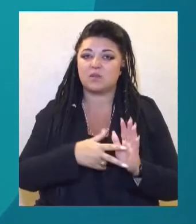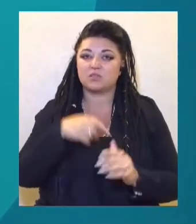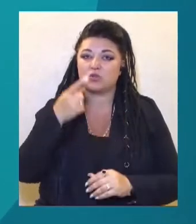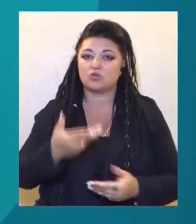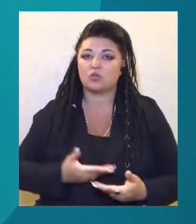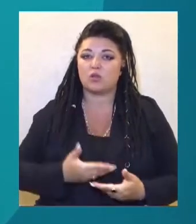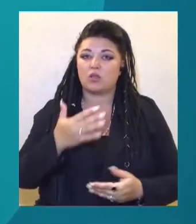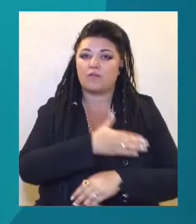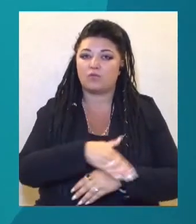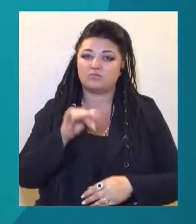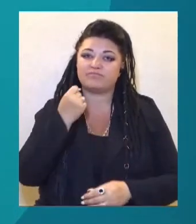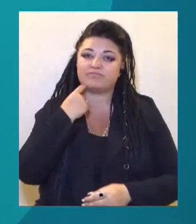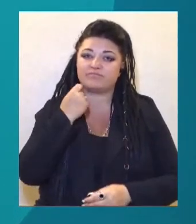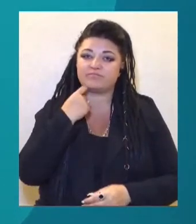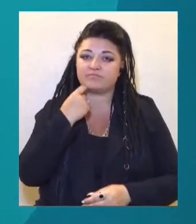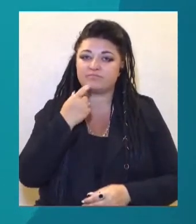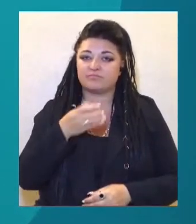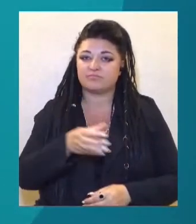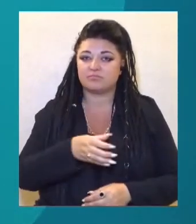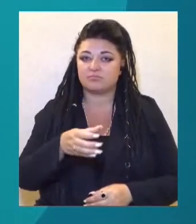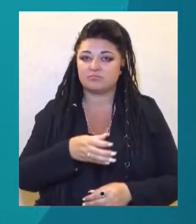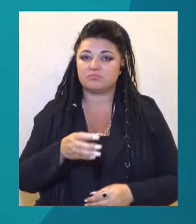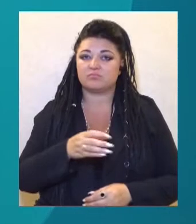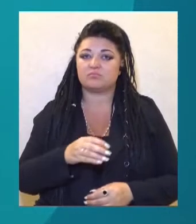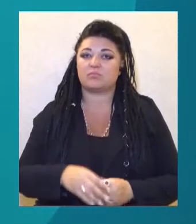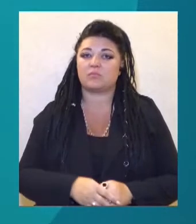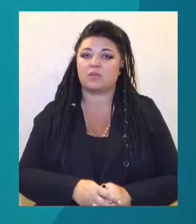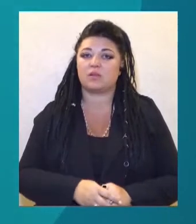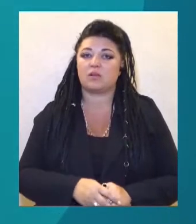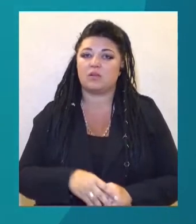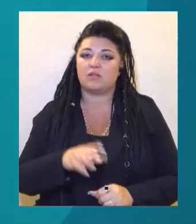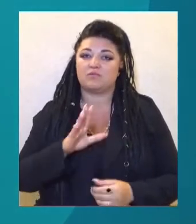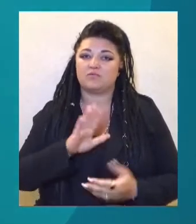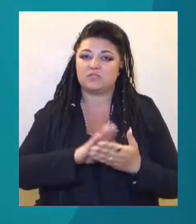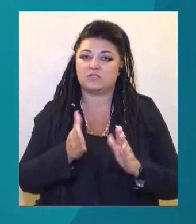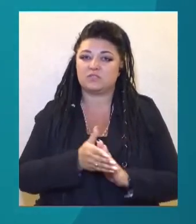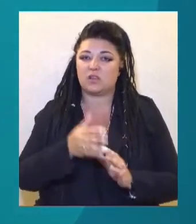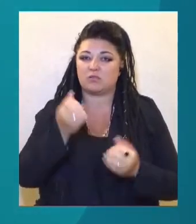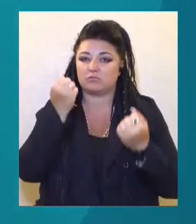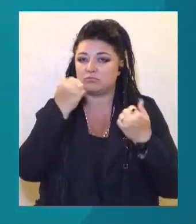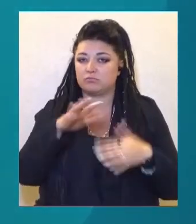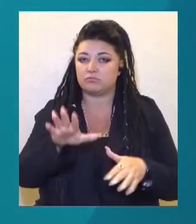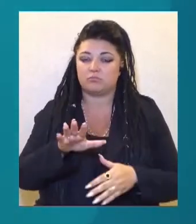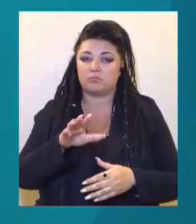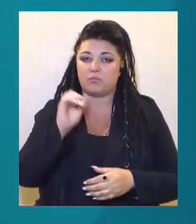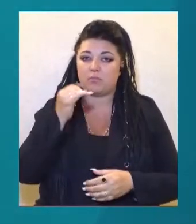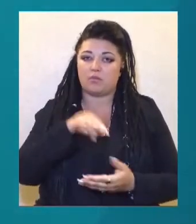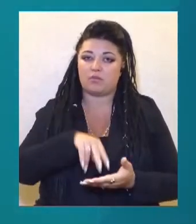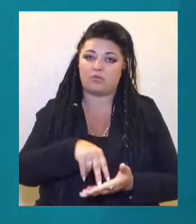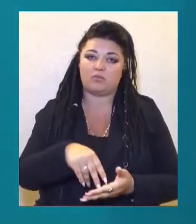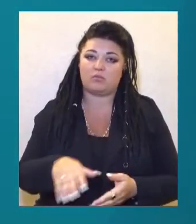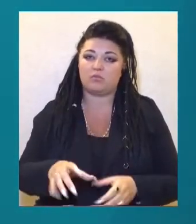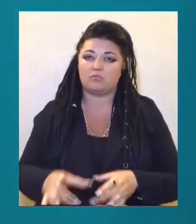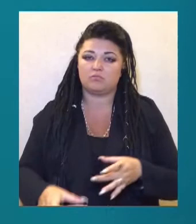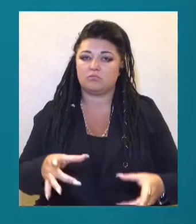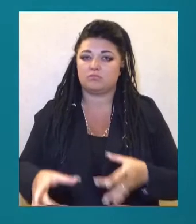алкогольну залежність. Її забрали біля Свято-Троїцького собору у вкрай важкому стані з втратою пам'яті та гематомами на ногах. Зараз вона працює